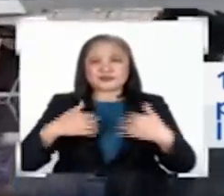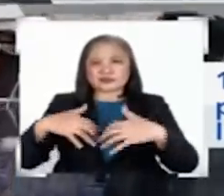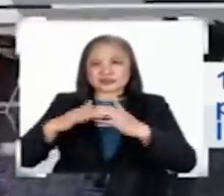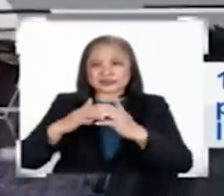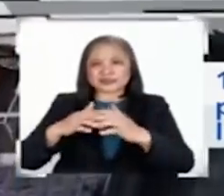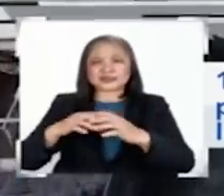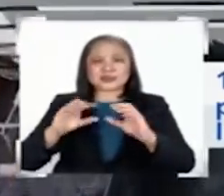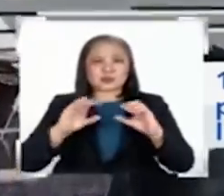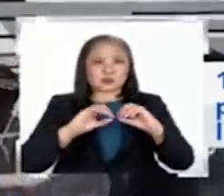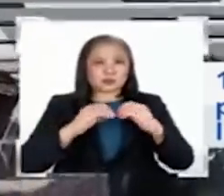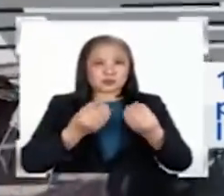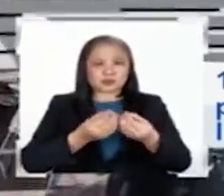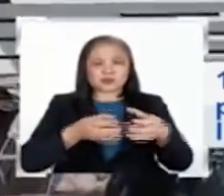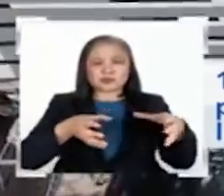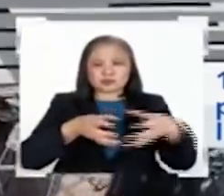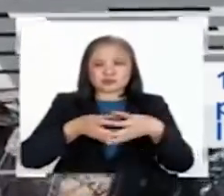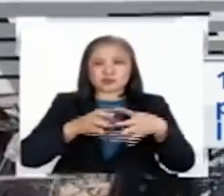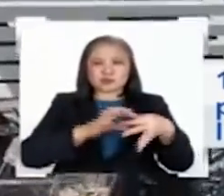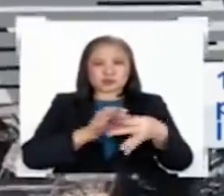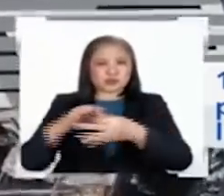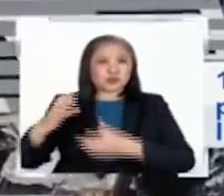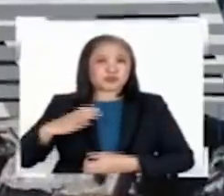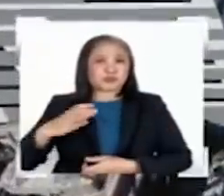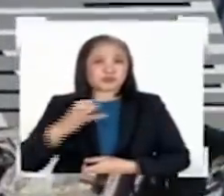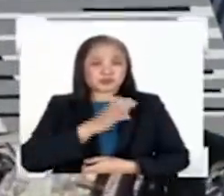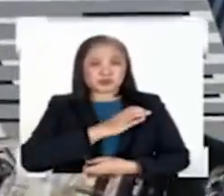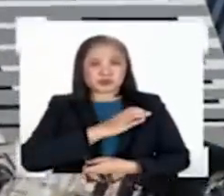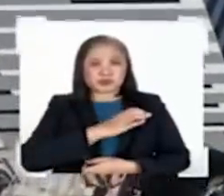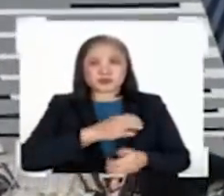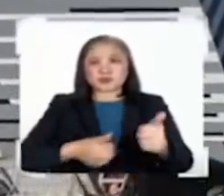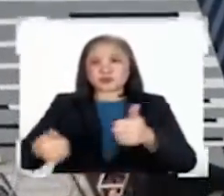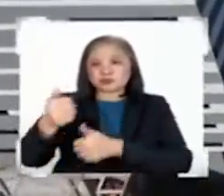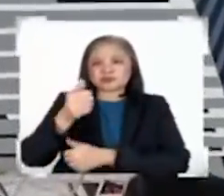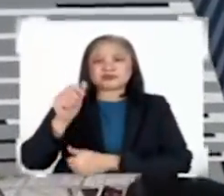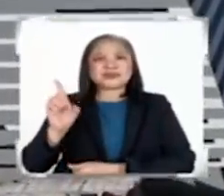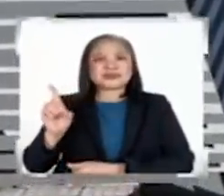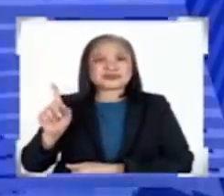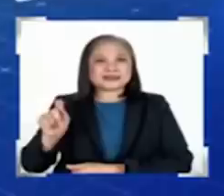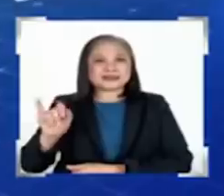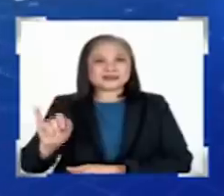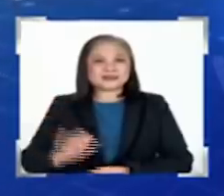Promotion Coordination Committee na pangungunahan ng DTI.